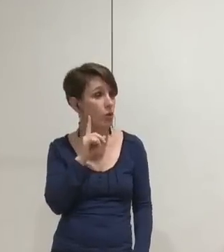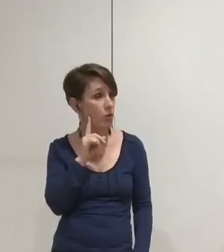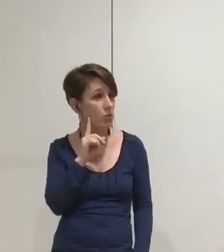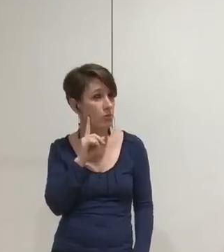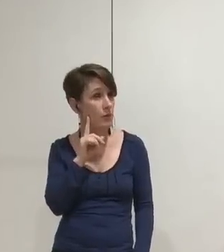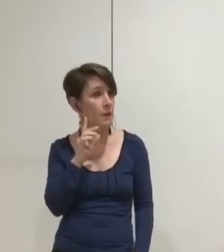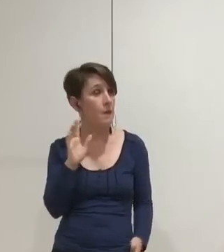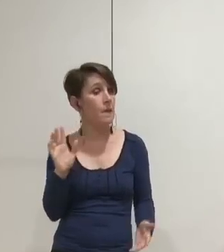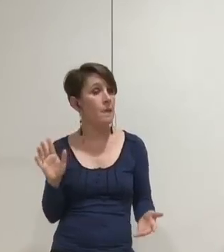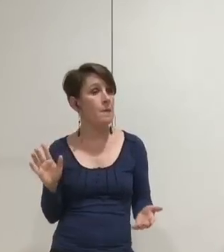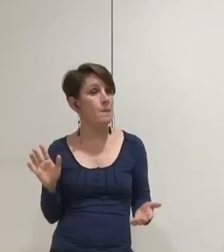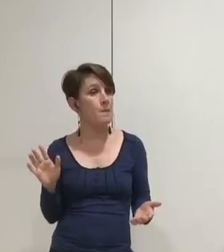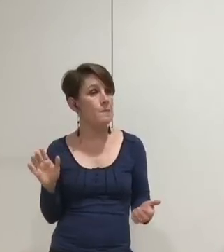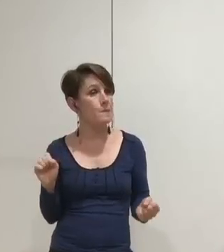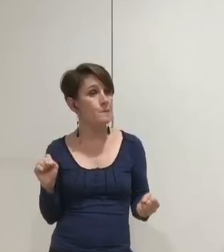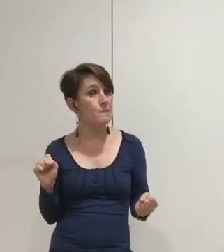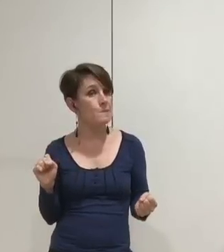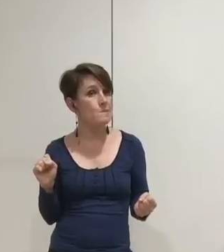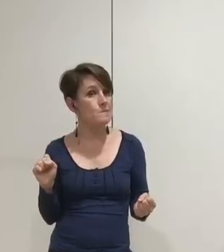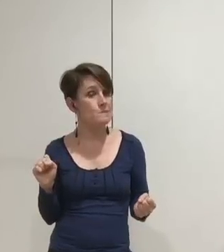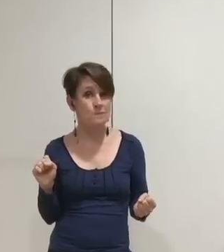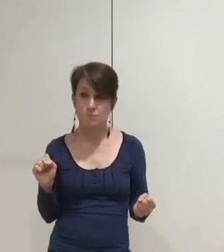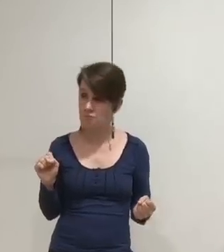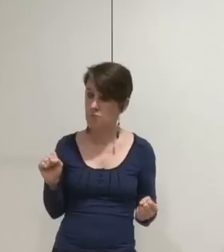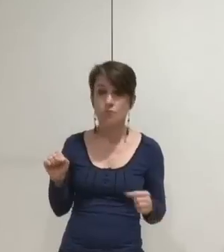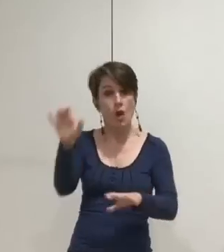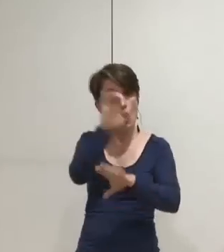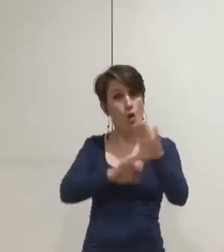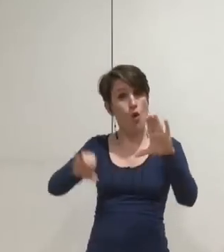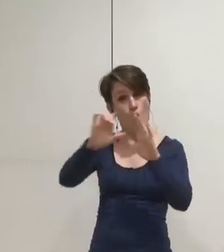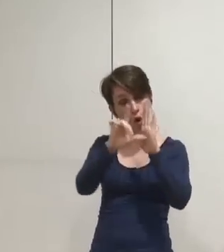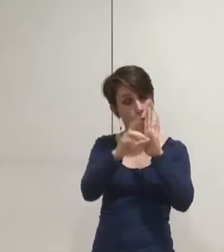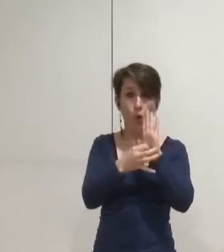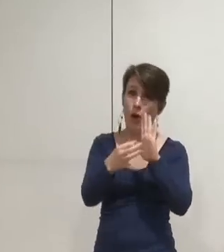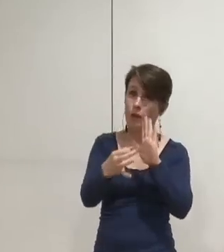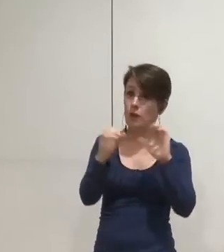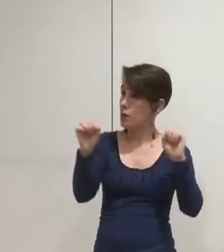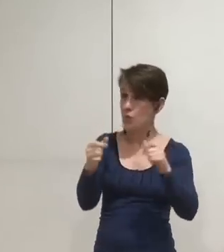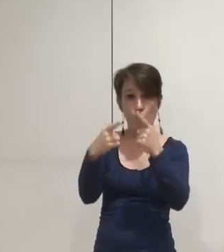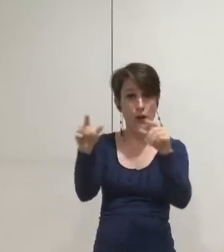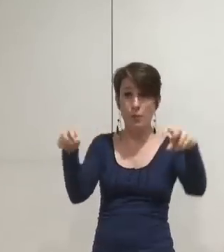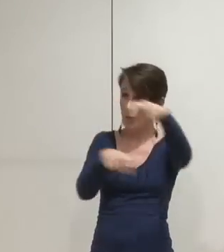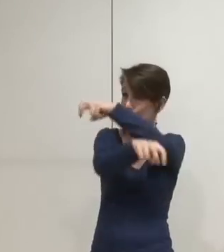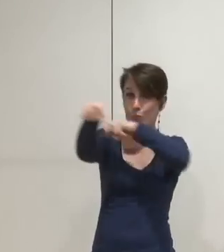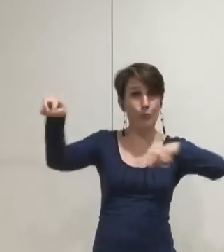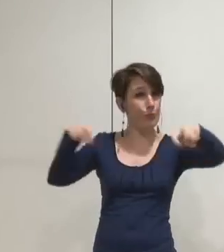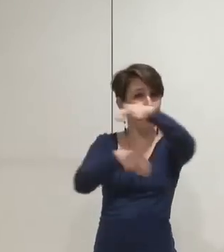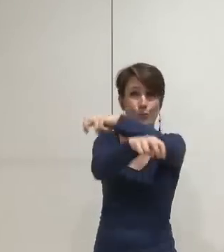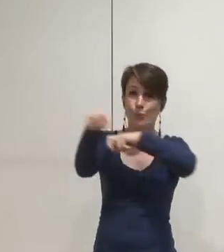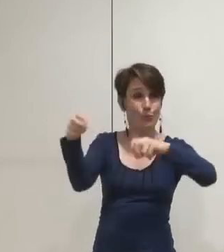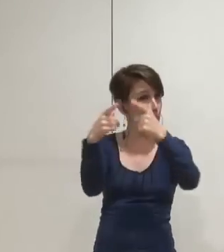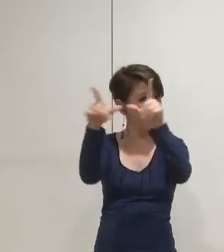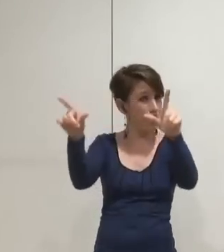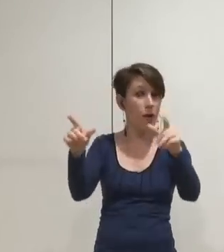existe une liberté de circulation des personnes dans au sein de l'Union européenne ce droit n'est pas un droit